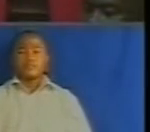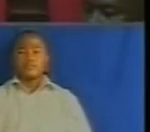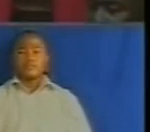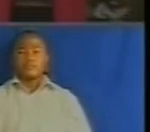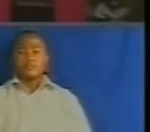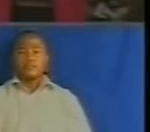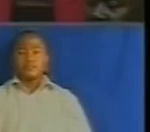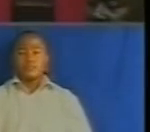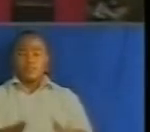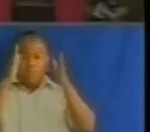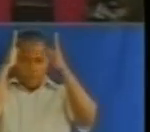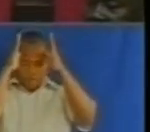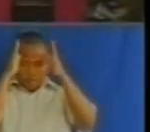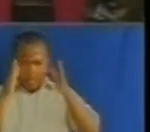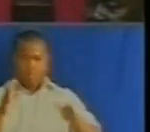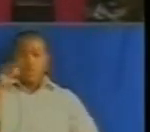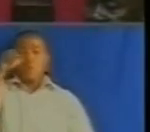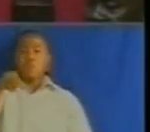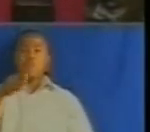Kura yangu mimi ni ya wazi kabisa